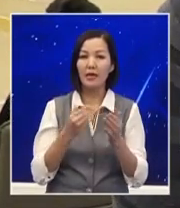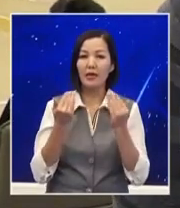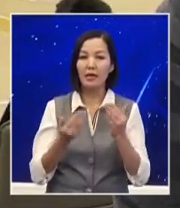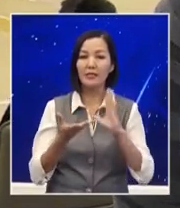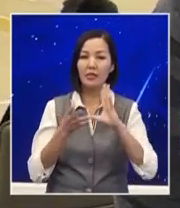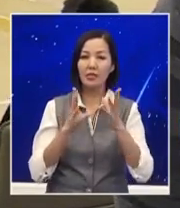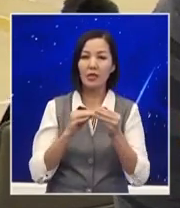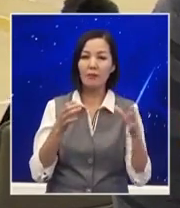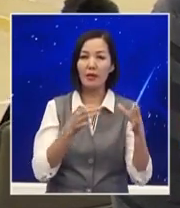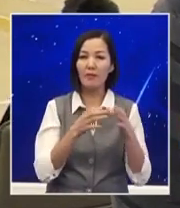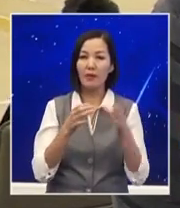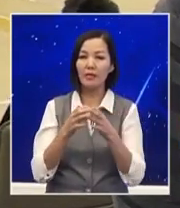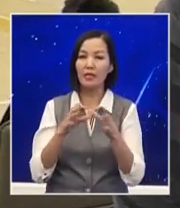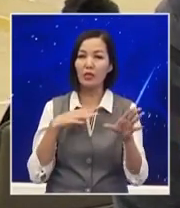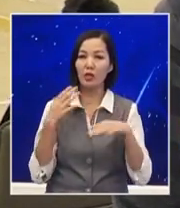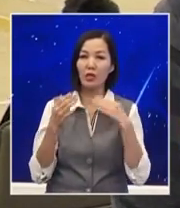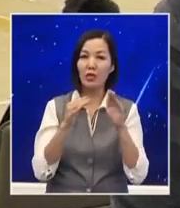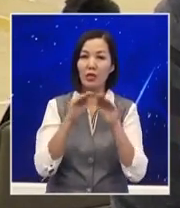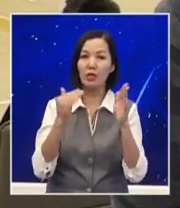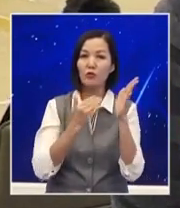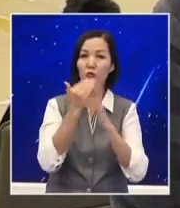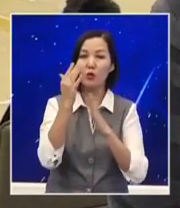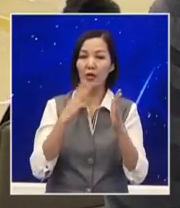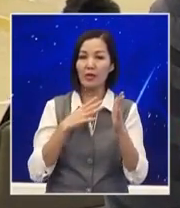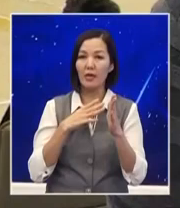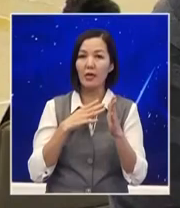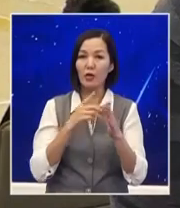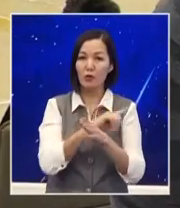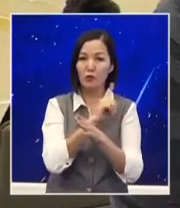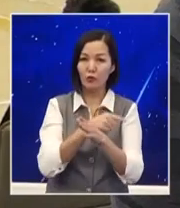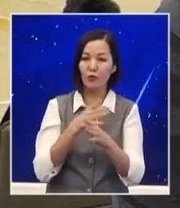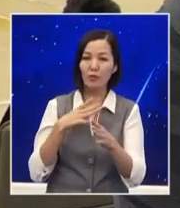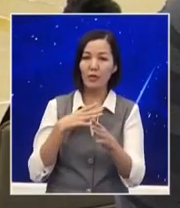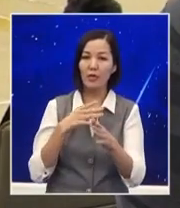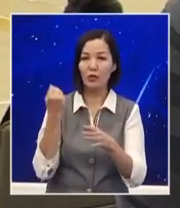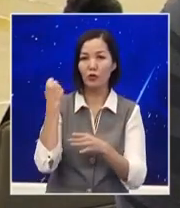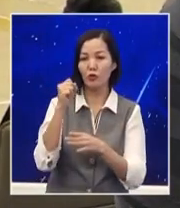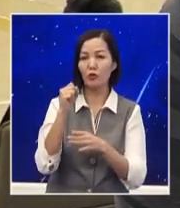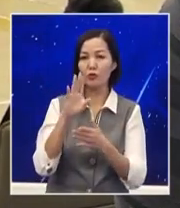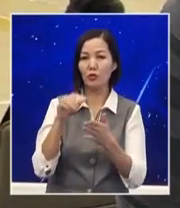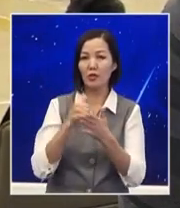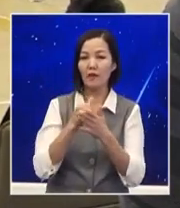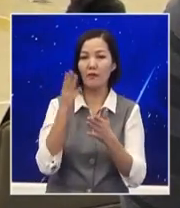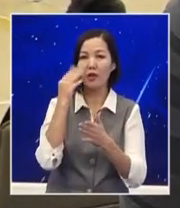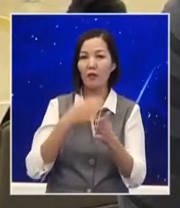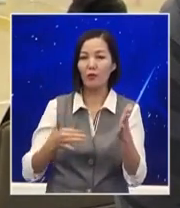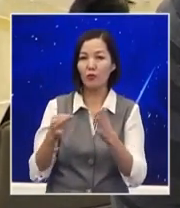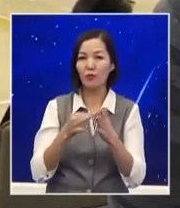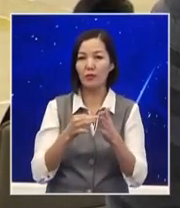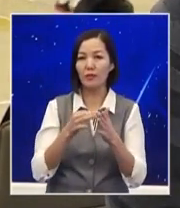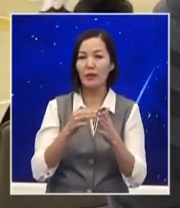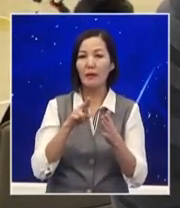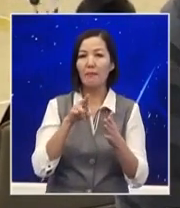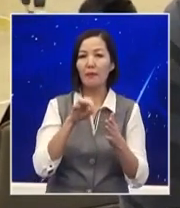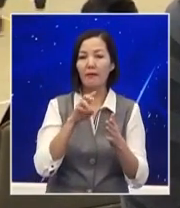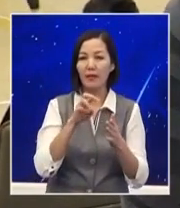Жалпы командалардың деңгейі өскен. Жылдан жылға ел біріншілігі күшейіп келеді. Жүлде үшін негізгі талас Алматы облысы мен Павлодар